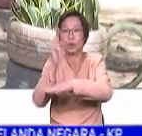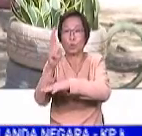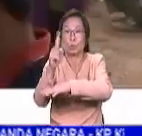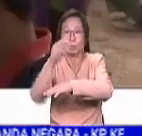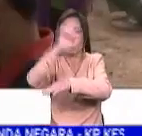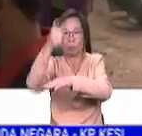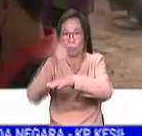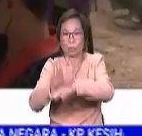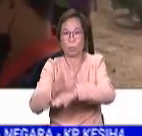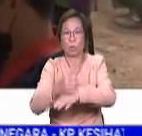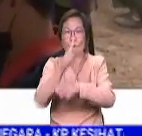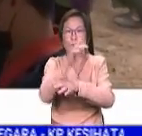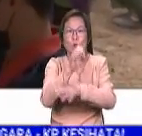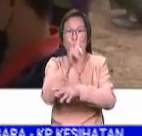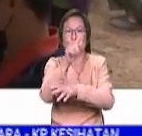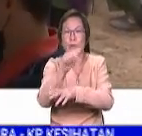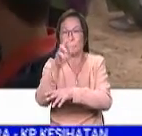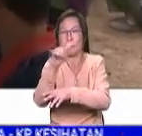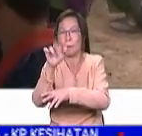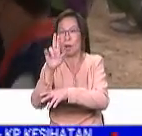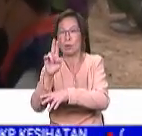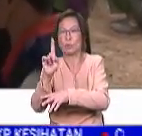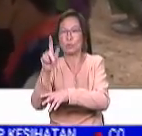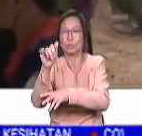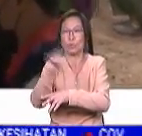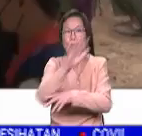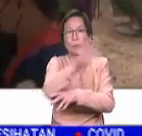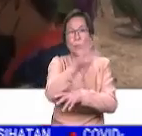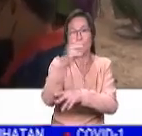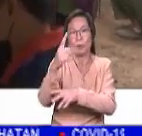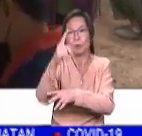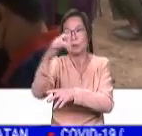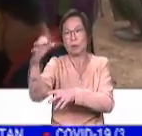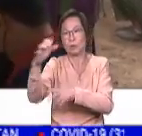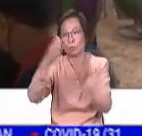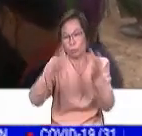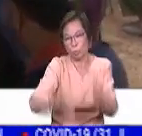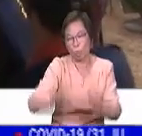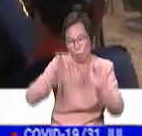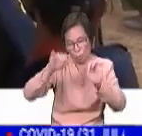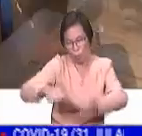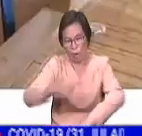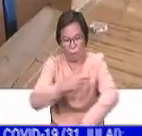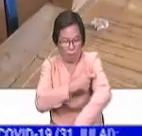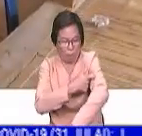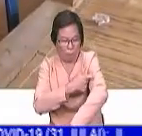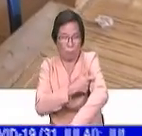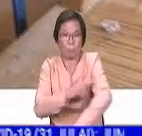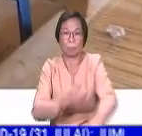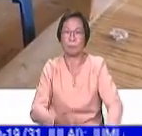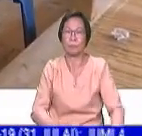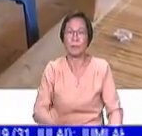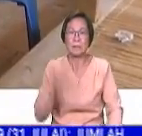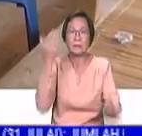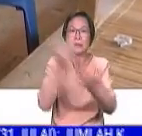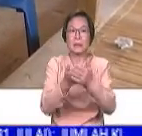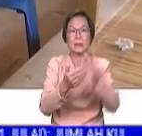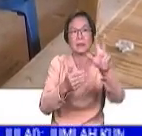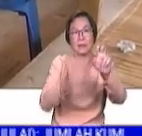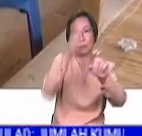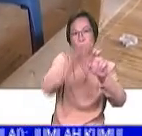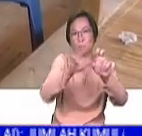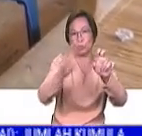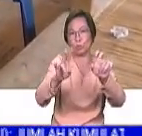kedua itu kota marudu mempunyai 55100 penduduk layak menerima vaksin setakat